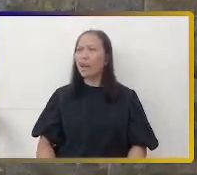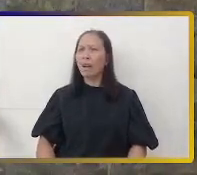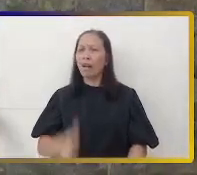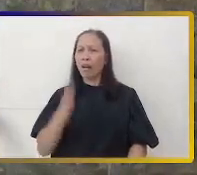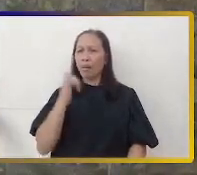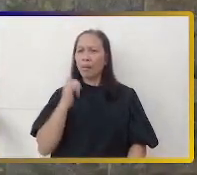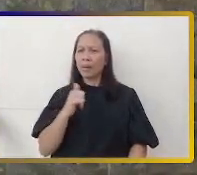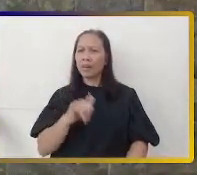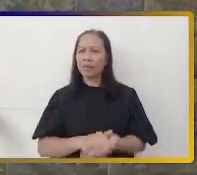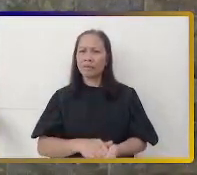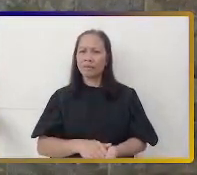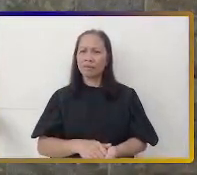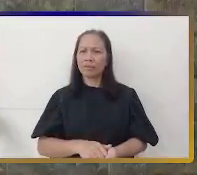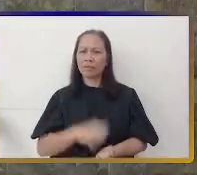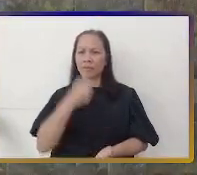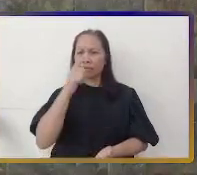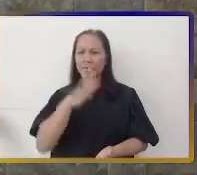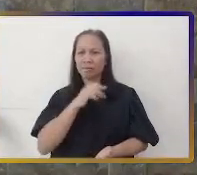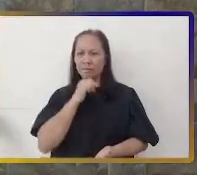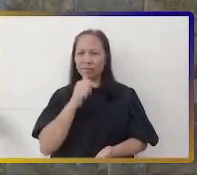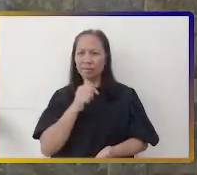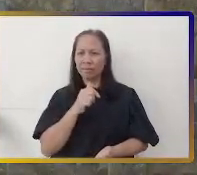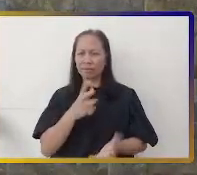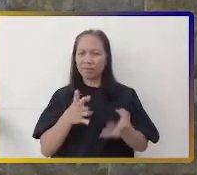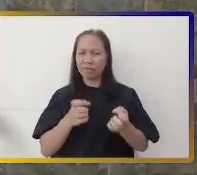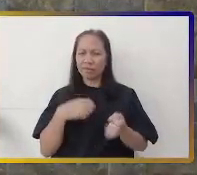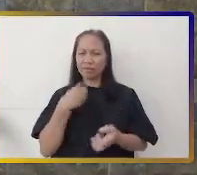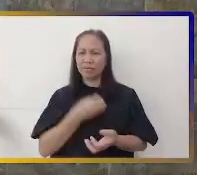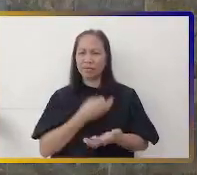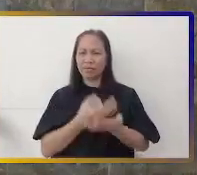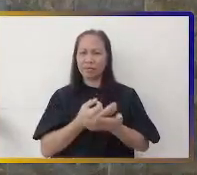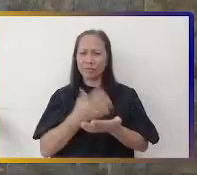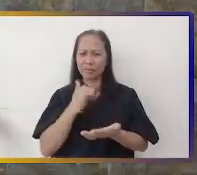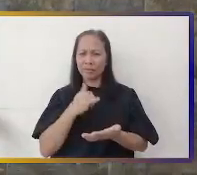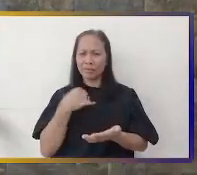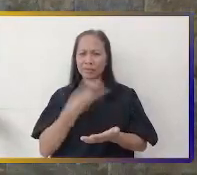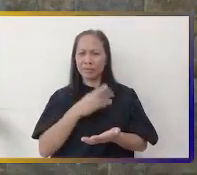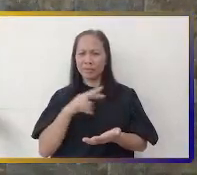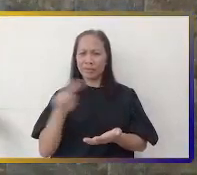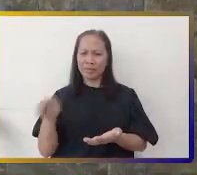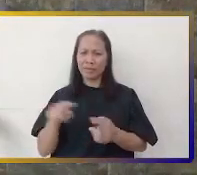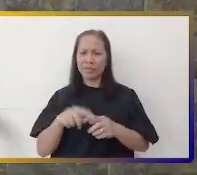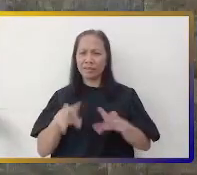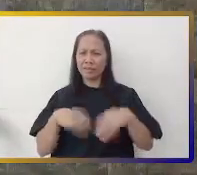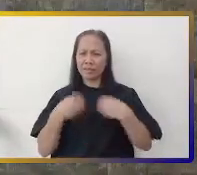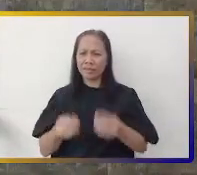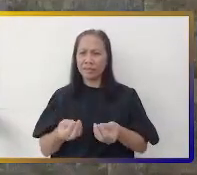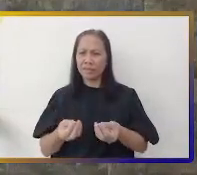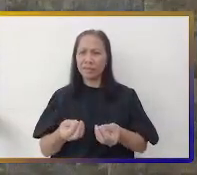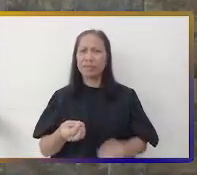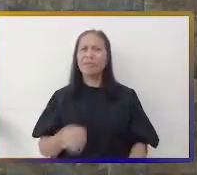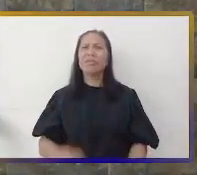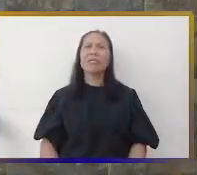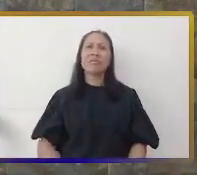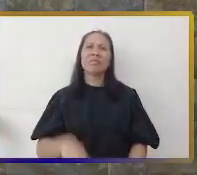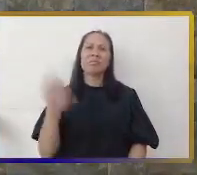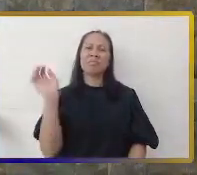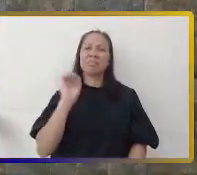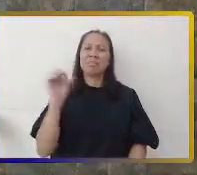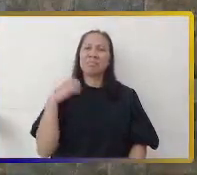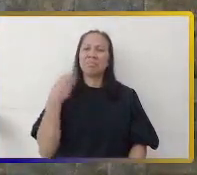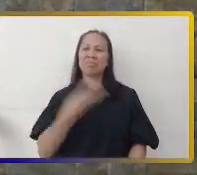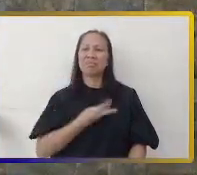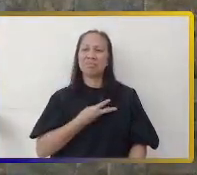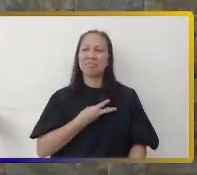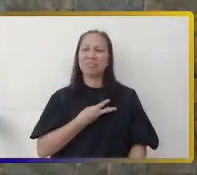eh now bago tayo makagawa wala tayong pwedeng Actually wala tayong pwedeng gawing rason para sabihin na ang